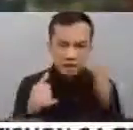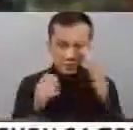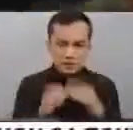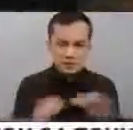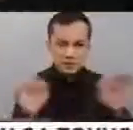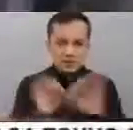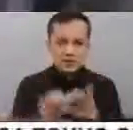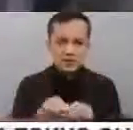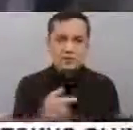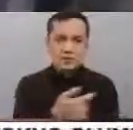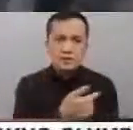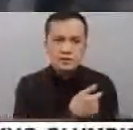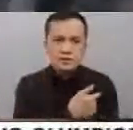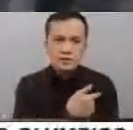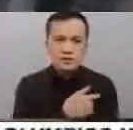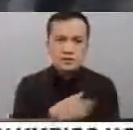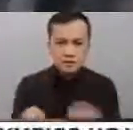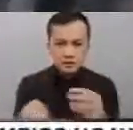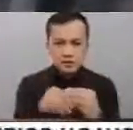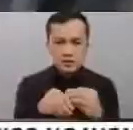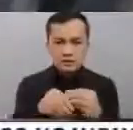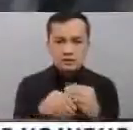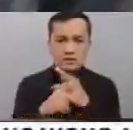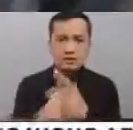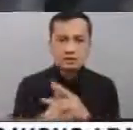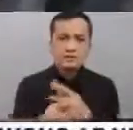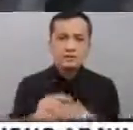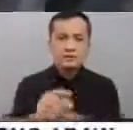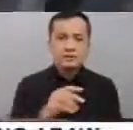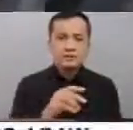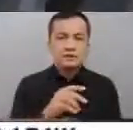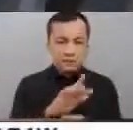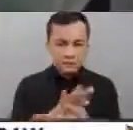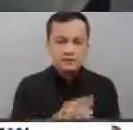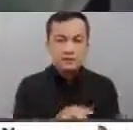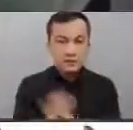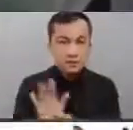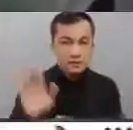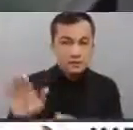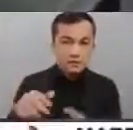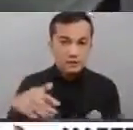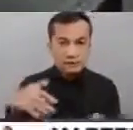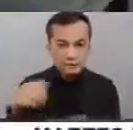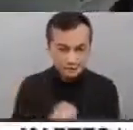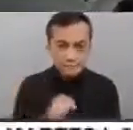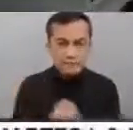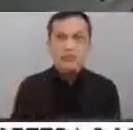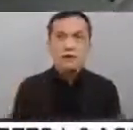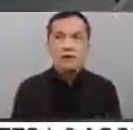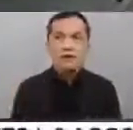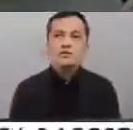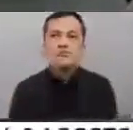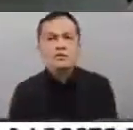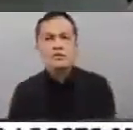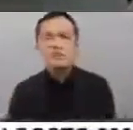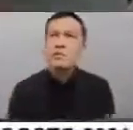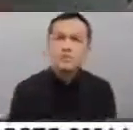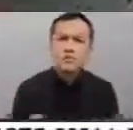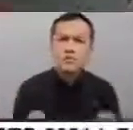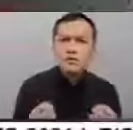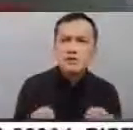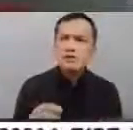Para makaiwas mo. Hindi tulad doong inilunsad ang night vaccination noong July 4 na mahaba ang pila. Mas konti